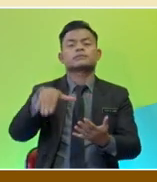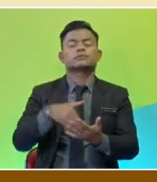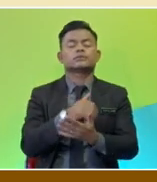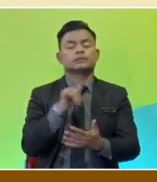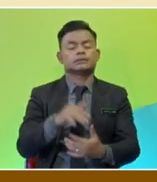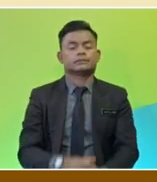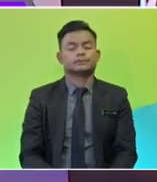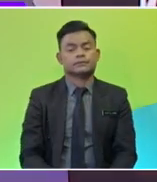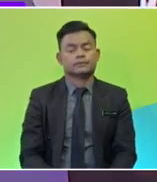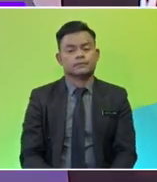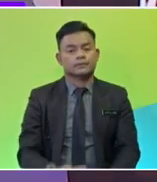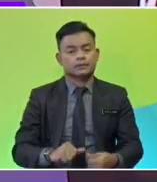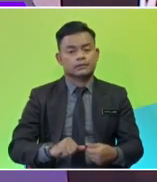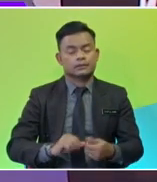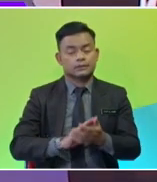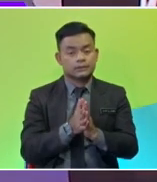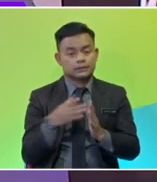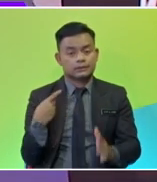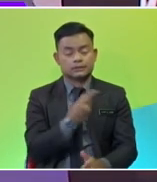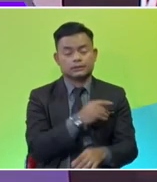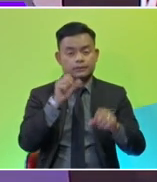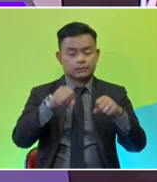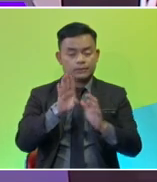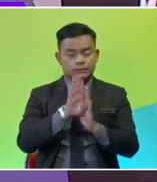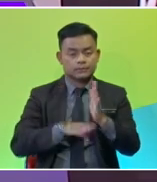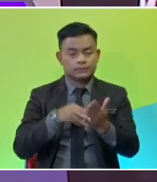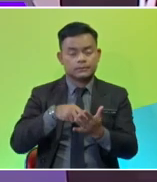berdiri dan kita boleh bergerak lebih mudah